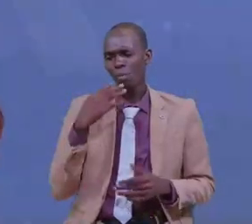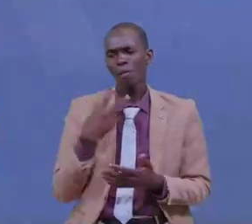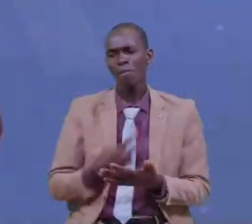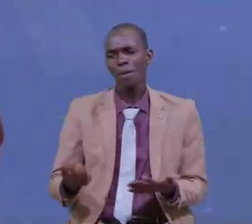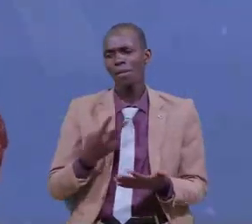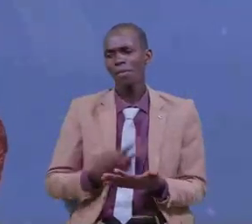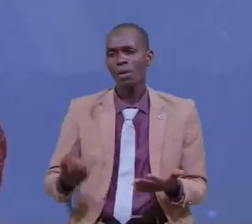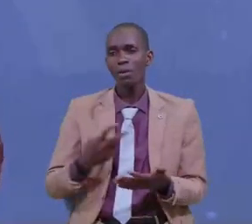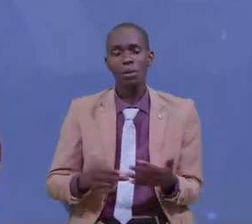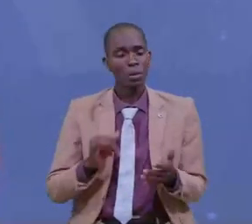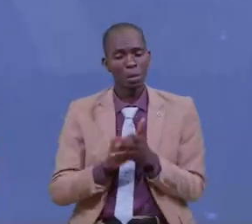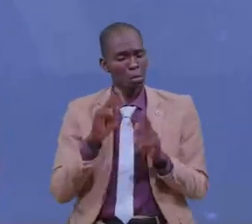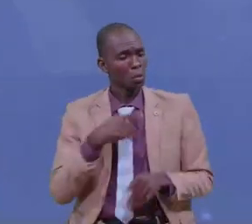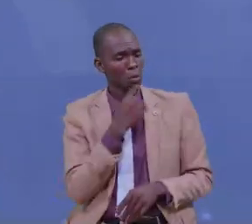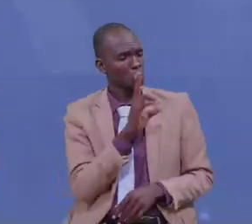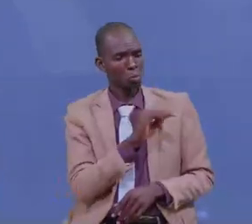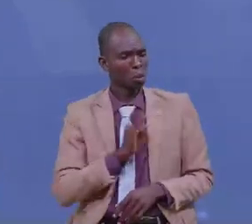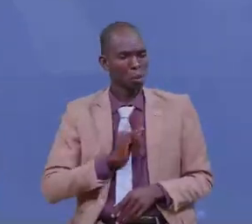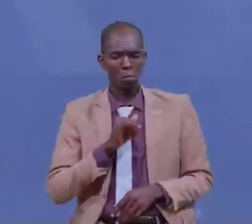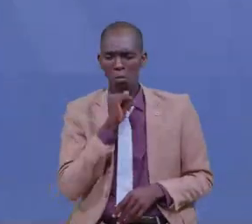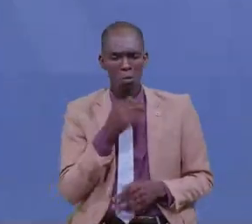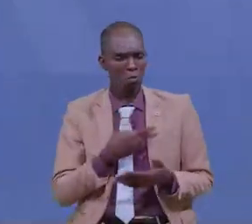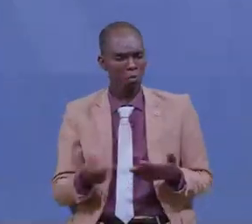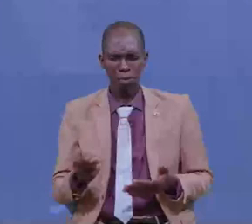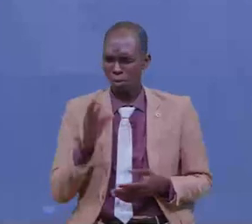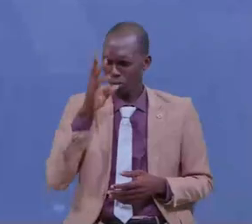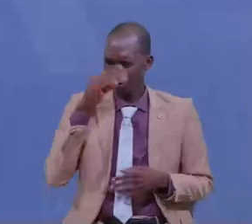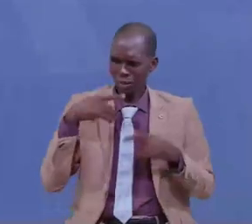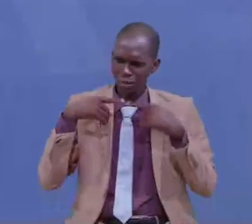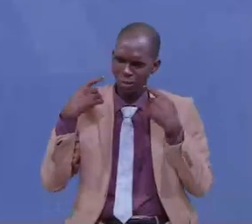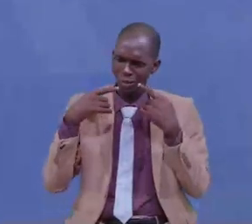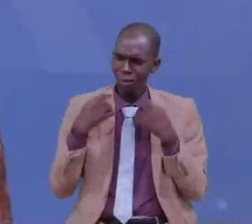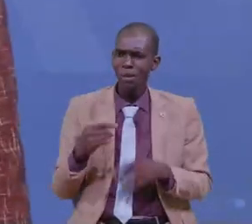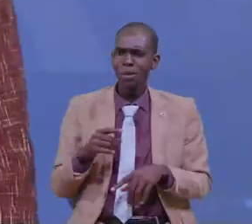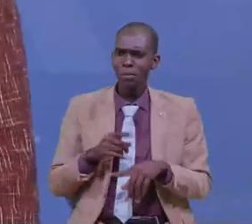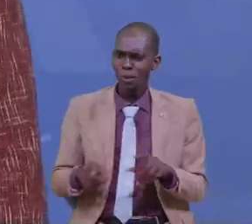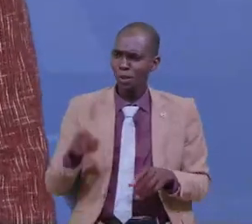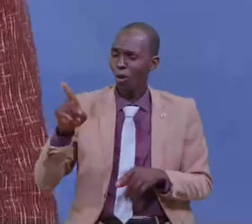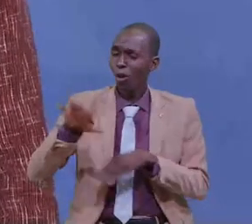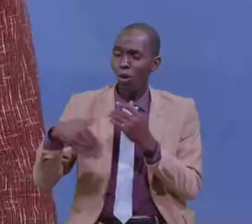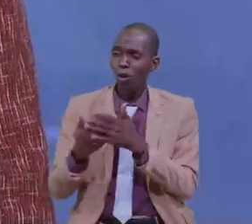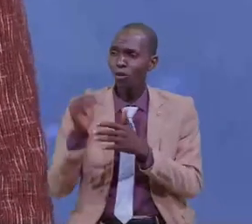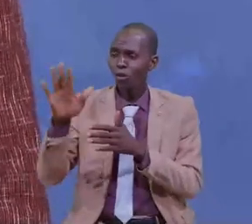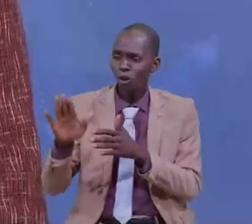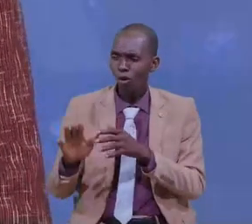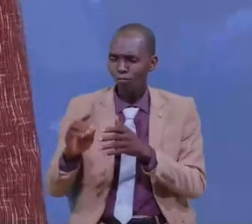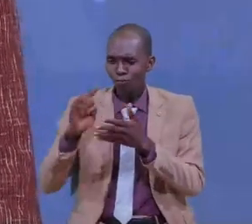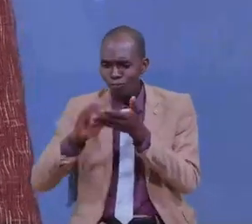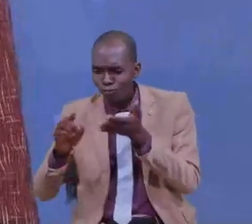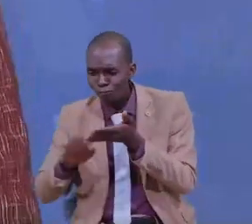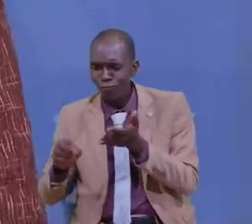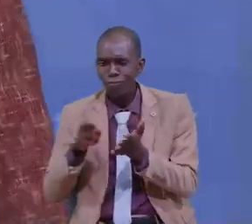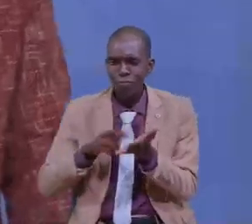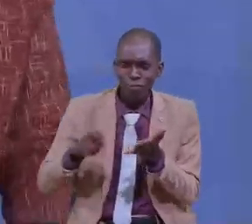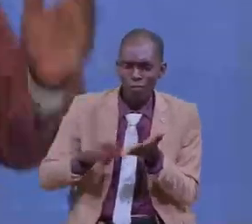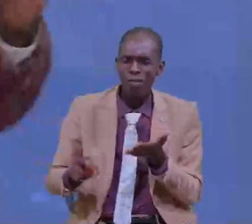Depuis, tu échoues, tu es là. Il dit non, je n'échoue pas. L'homme a dit, mais toutes les expériences que tu as